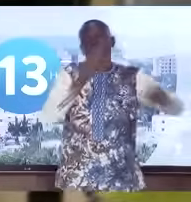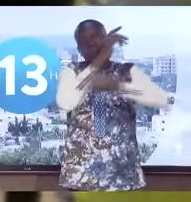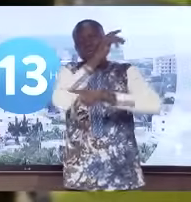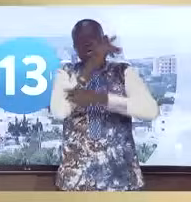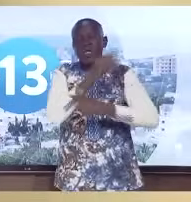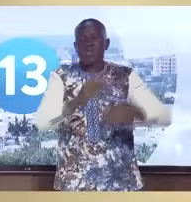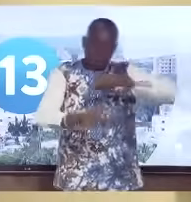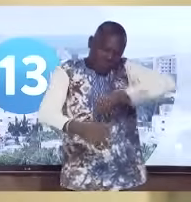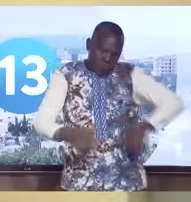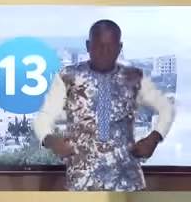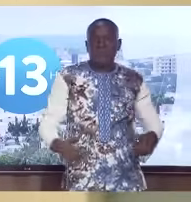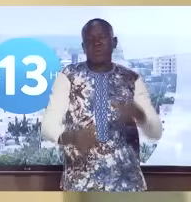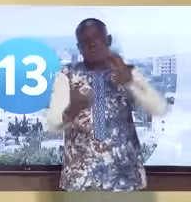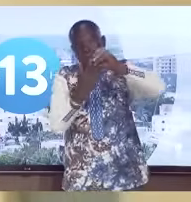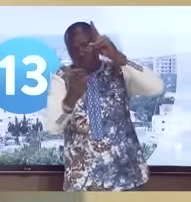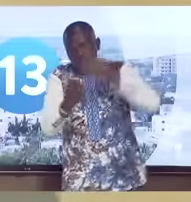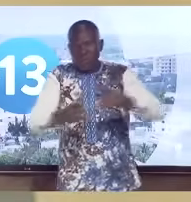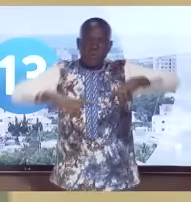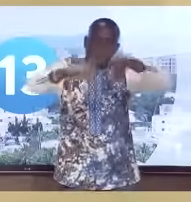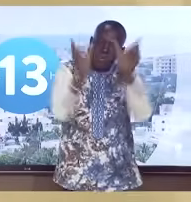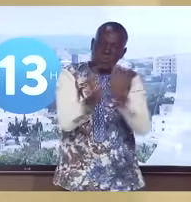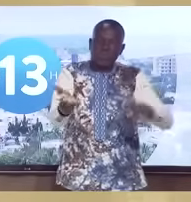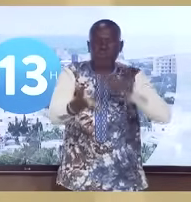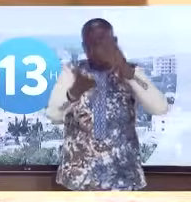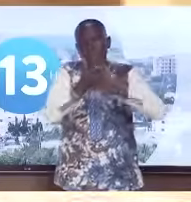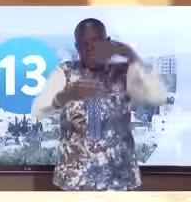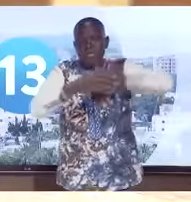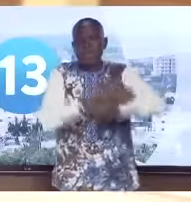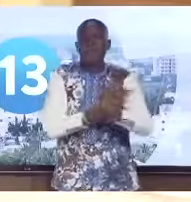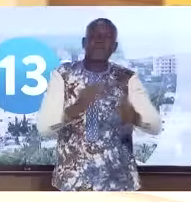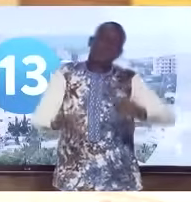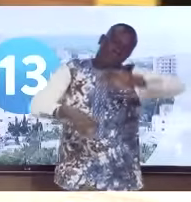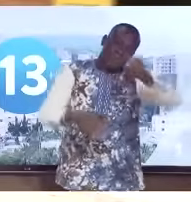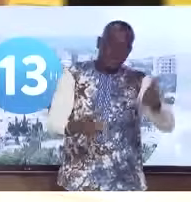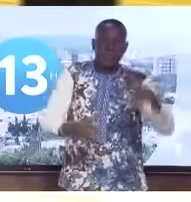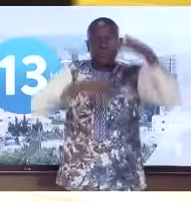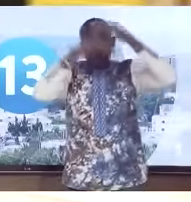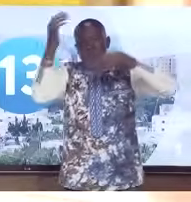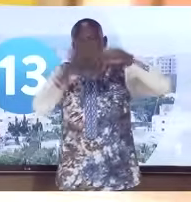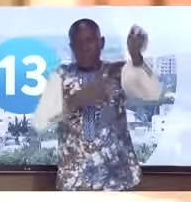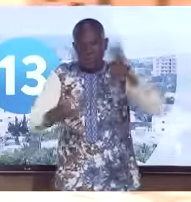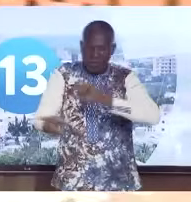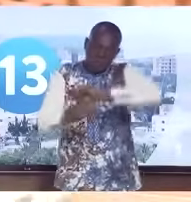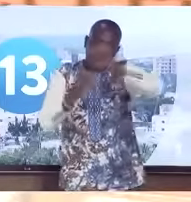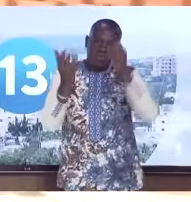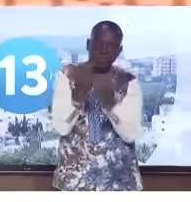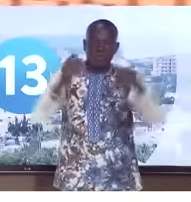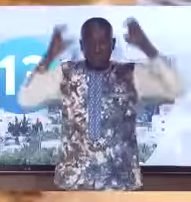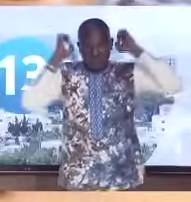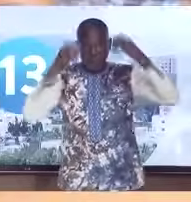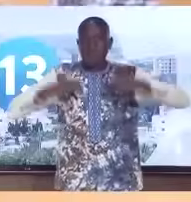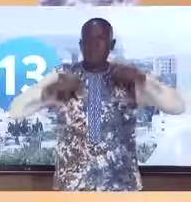bloc pédagogique de 3 salles de classe à l'école Wetsensé sont entre autres les infrastructures socio-éducatives et